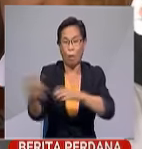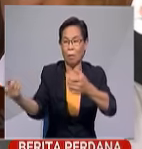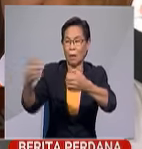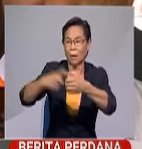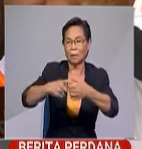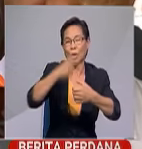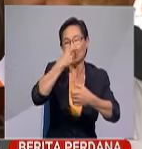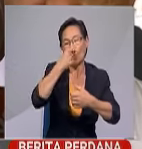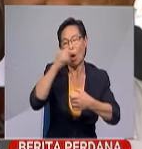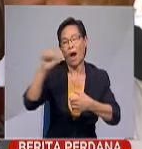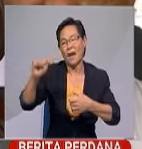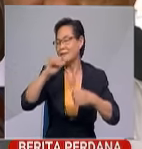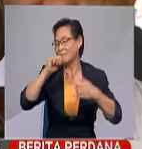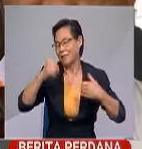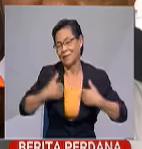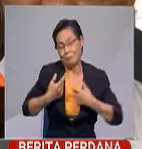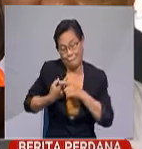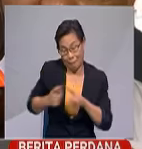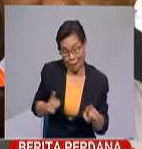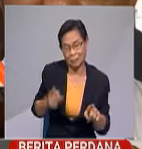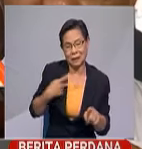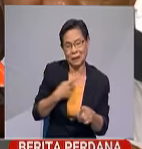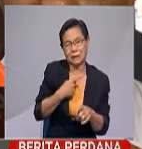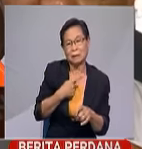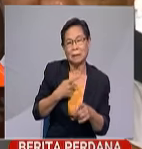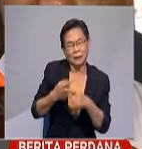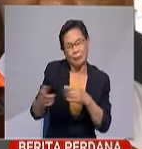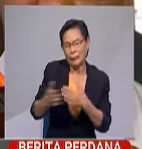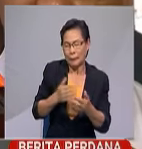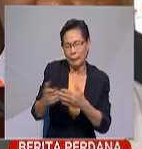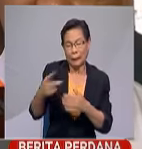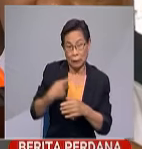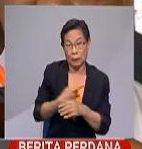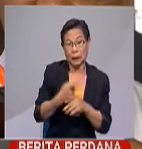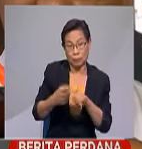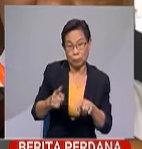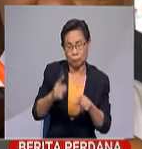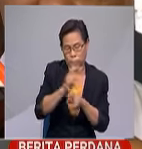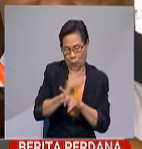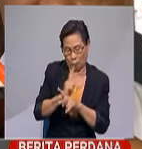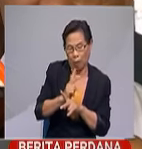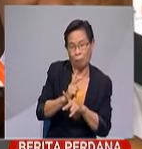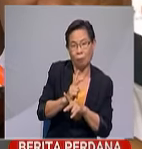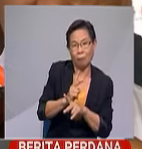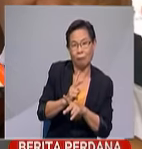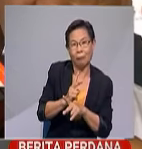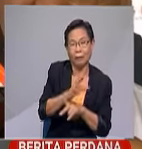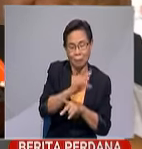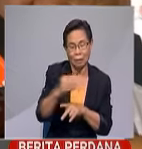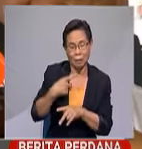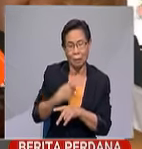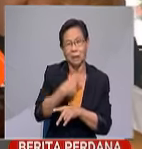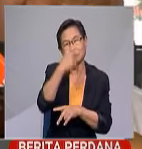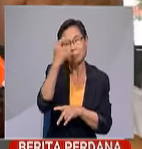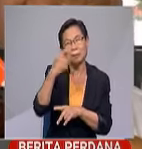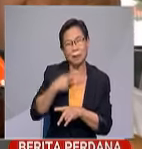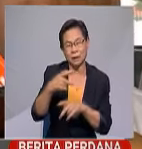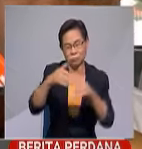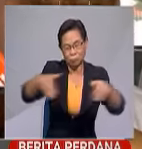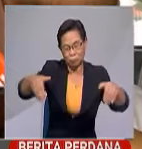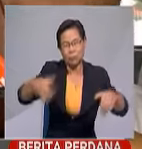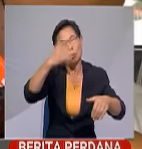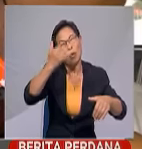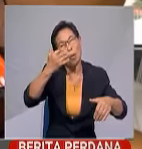dengan perkara tersebutlah. Walau macam mana pun kita sentiasa berwaspada dalam perkara ini. Dan kita juga disebabkan kita bersempadan